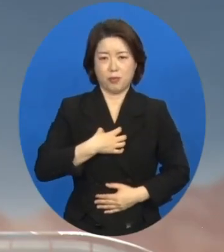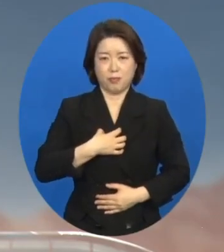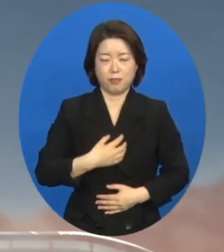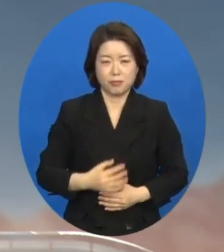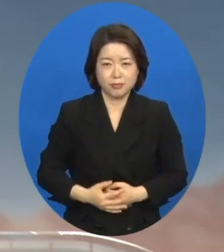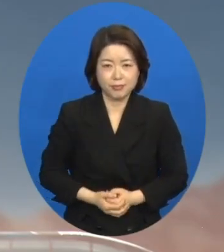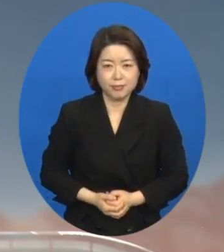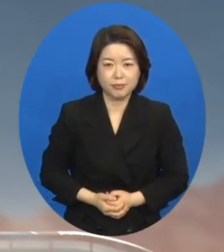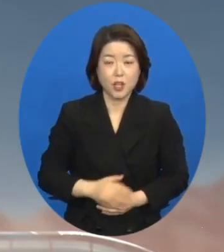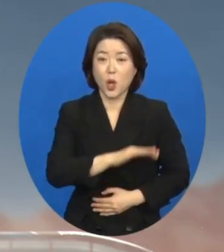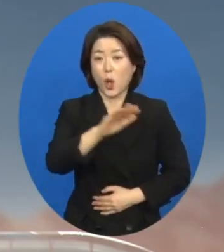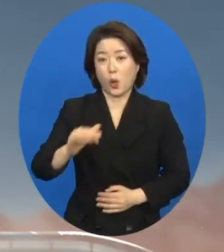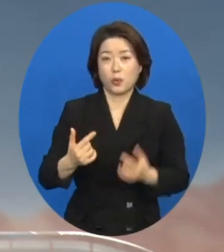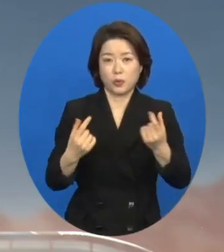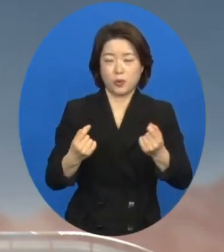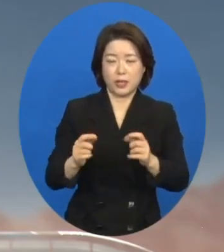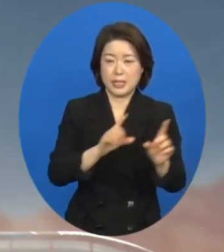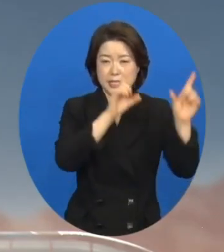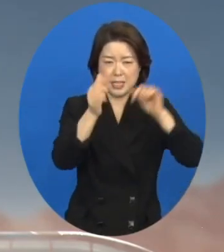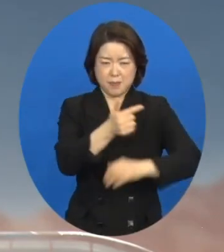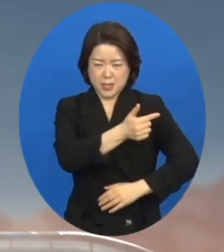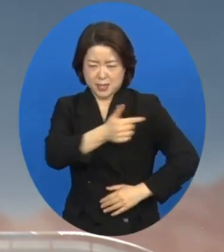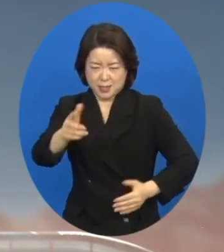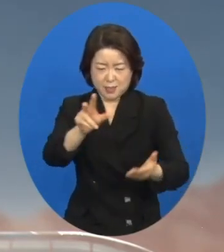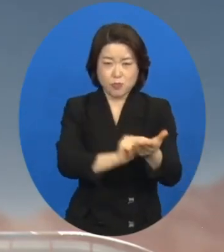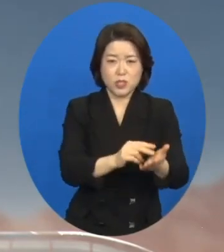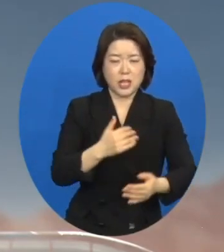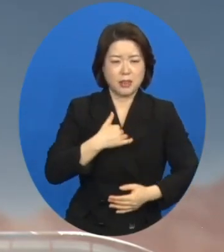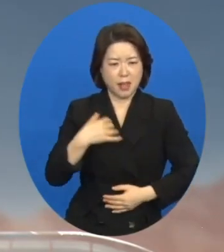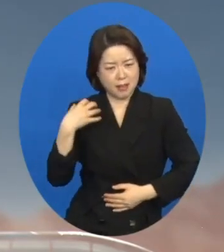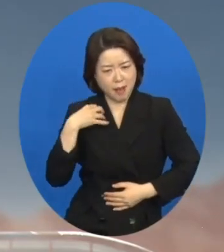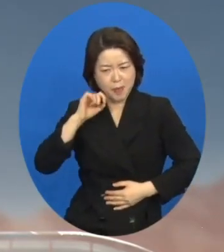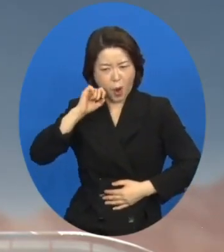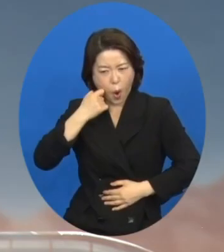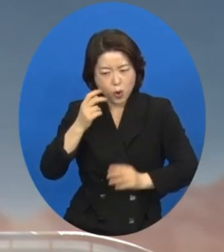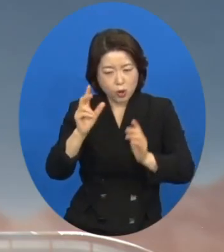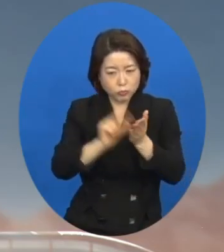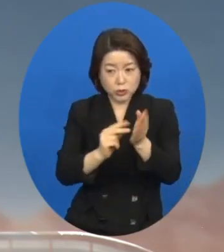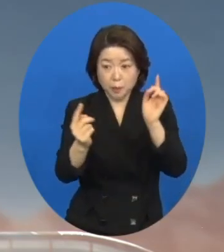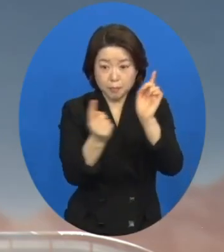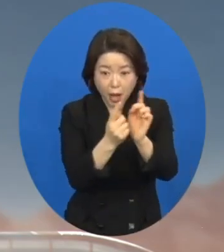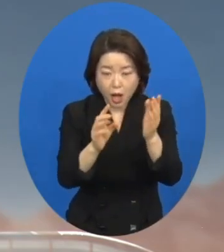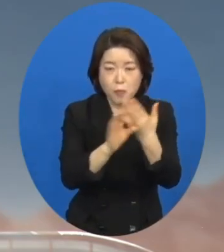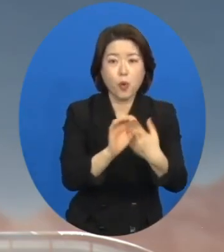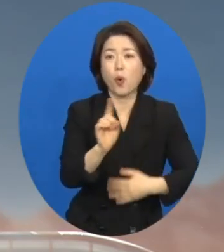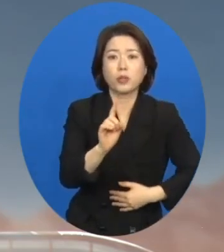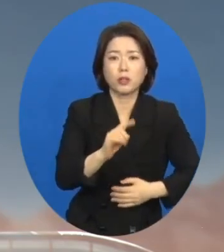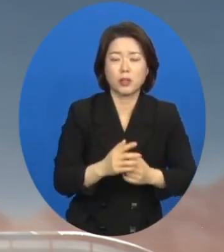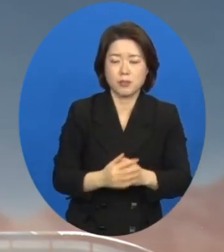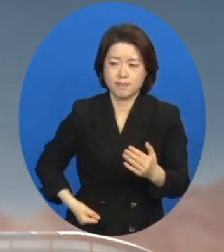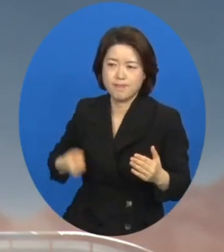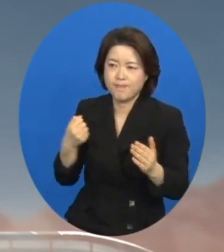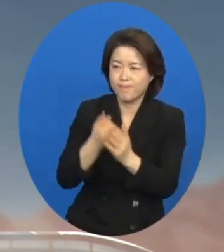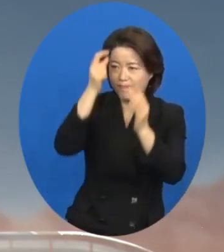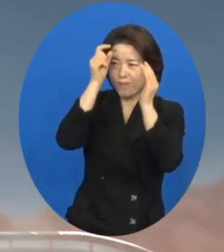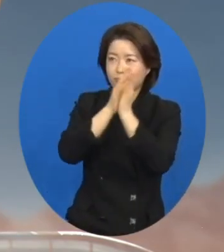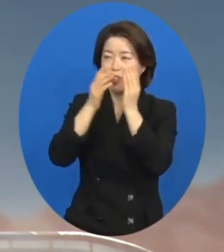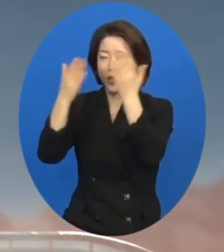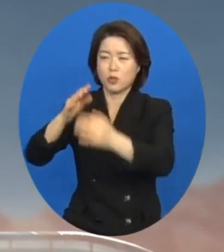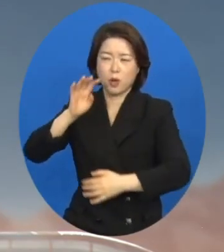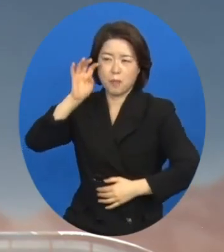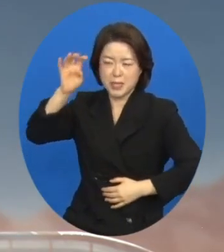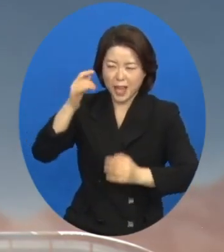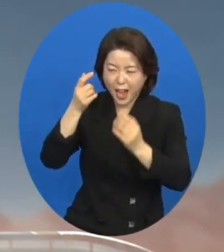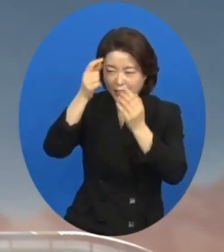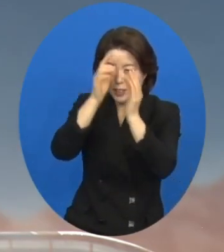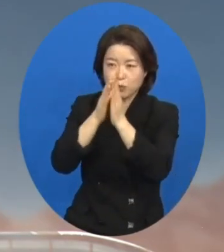여러분. 삶의 커다란 문제, 도무지 내가 감당할 수 없는 문제를 만나면요, 어떻게 합니까? 작정 기도하죠. 뭐 40일 기도, 저녁